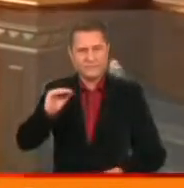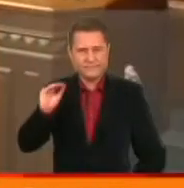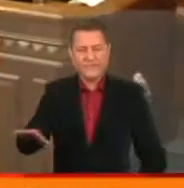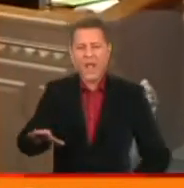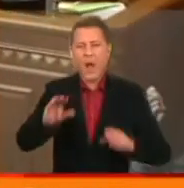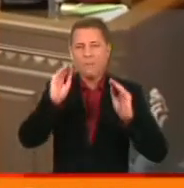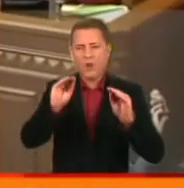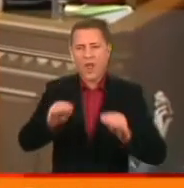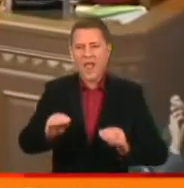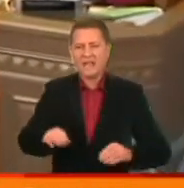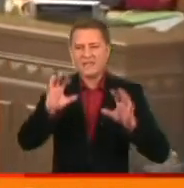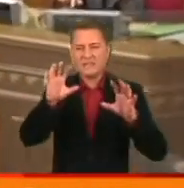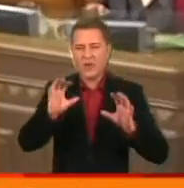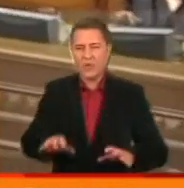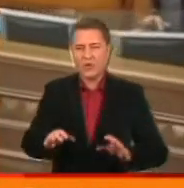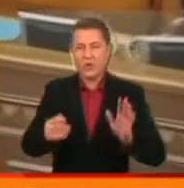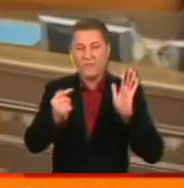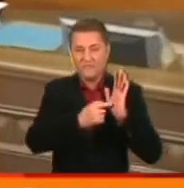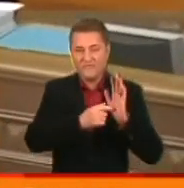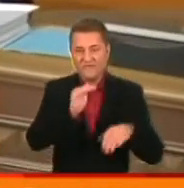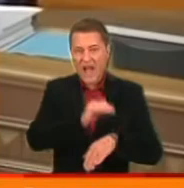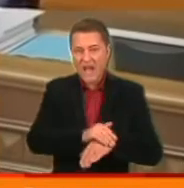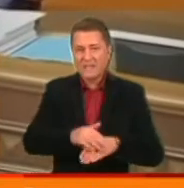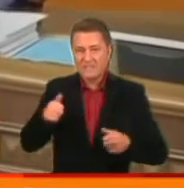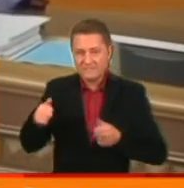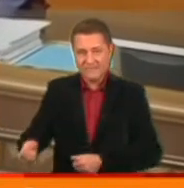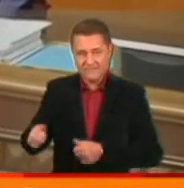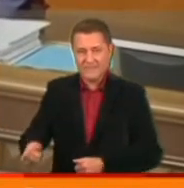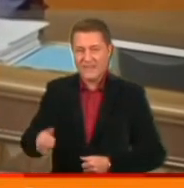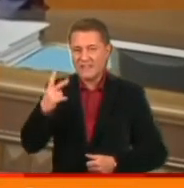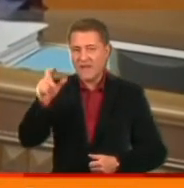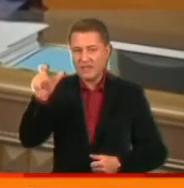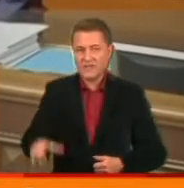Проект закону про внесення змін номер